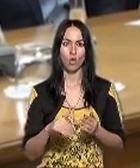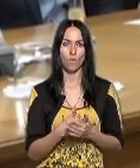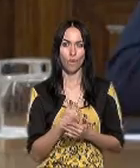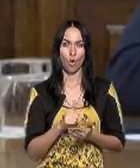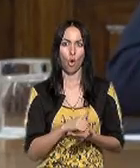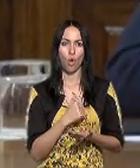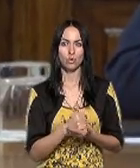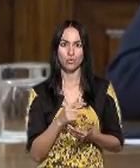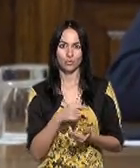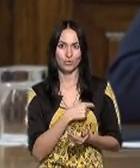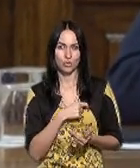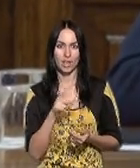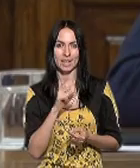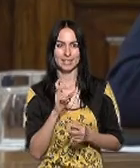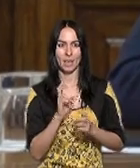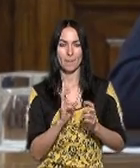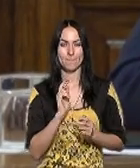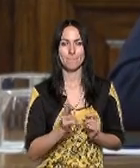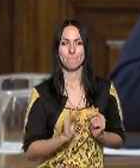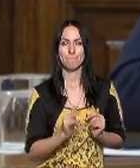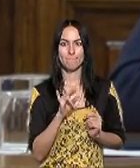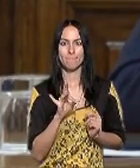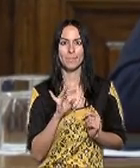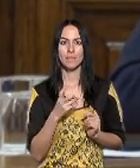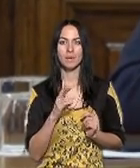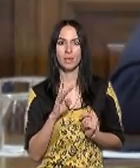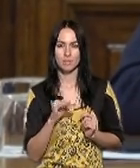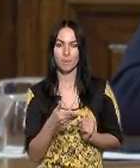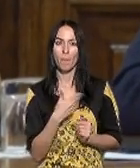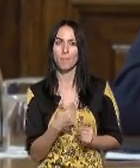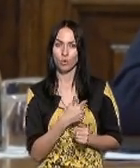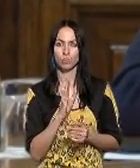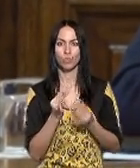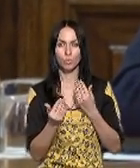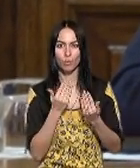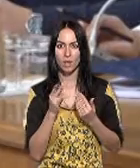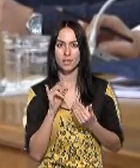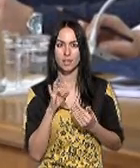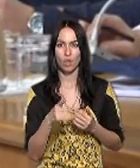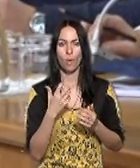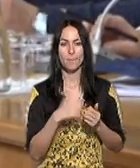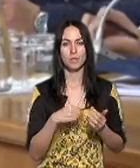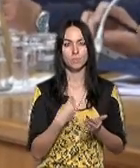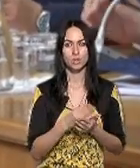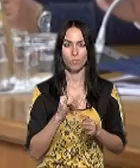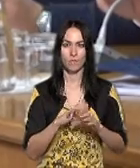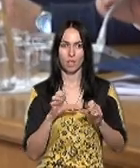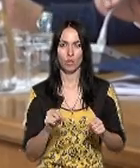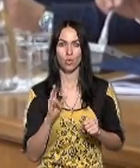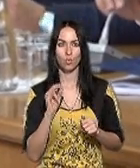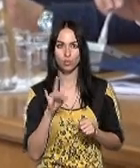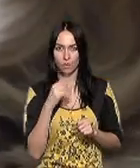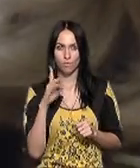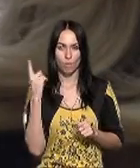підприємцями. Ми хочемо і будемо налагоджувати діалог між бізнесом, та владою. Кучер заявляє, в